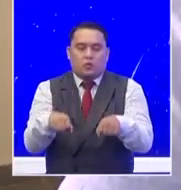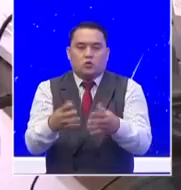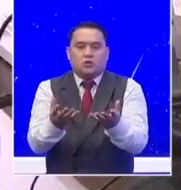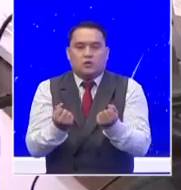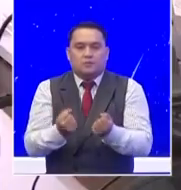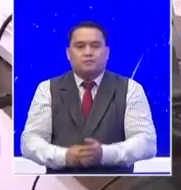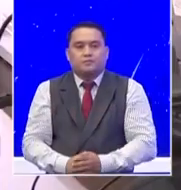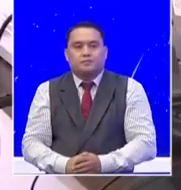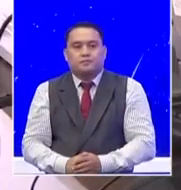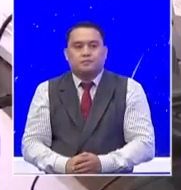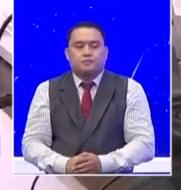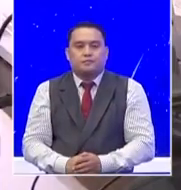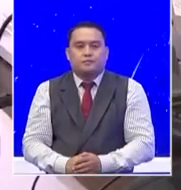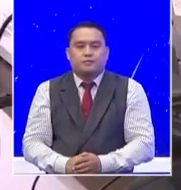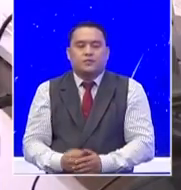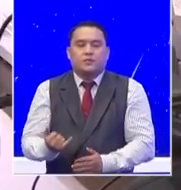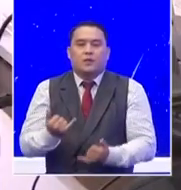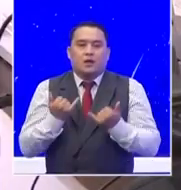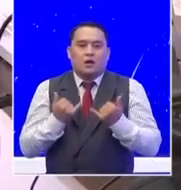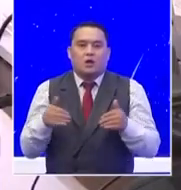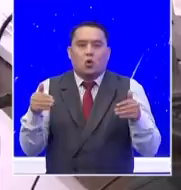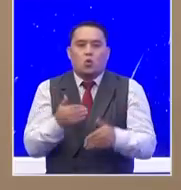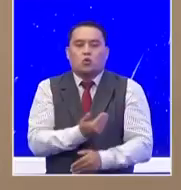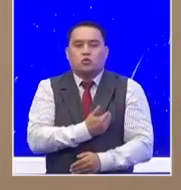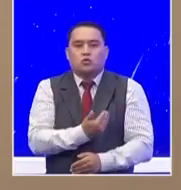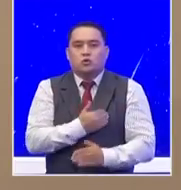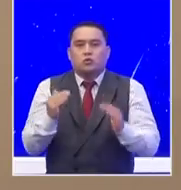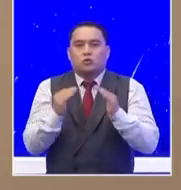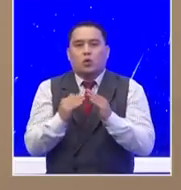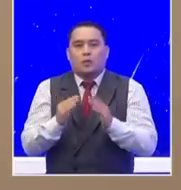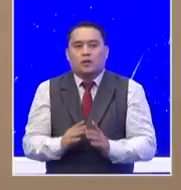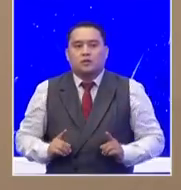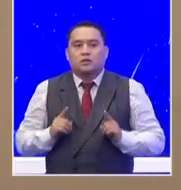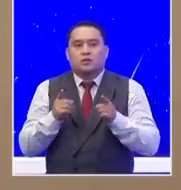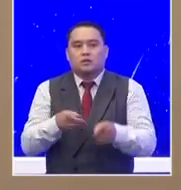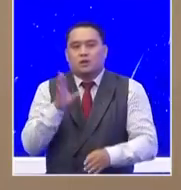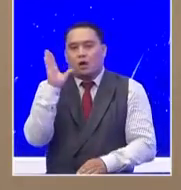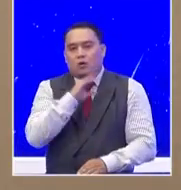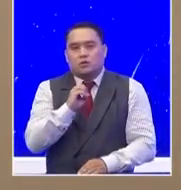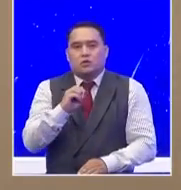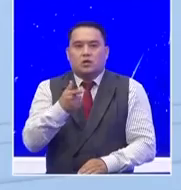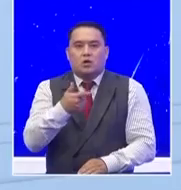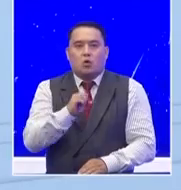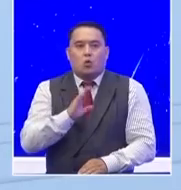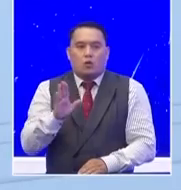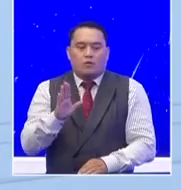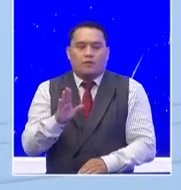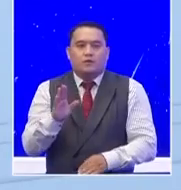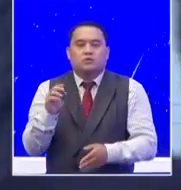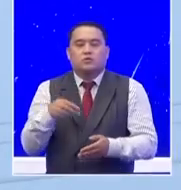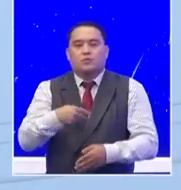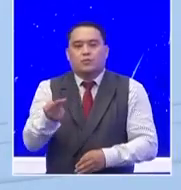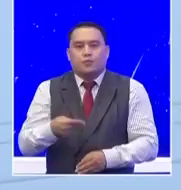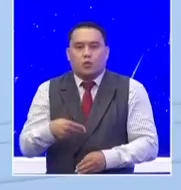ойлаймын. Сонымен қоса қазір түлектер қалаған колледжіне үйден шықпай-ақ оқуға түсе алады. Ол үшін ЕГОВ порталында цифрлы қолтаңбасы